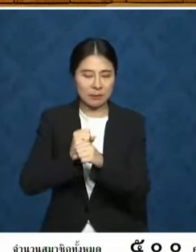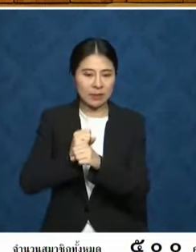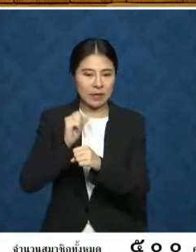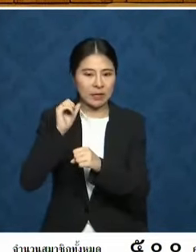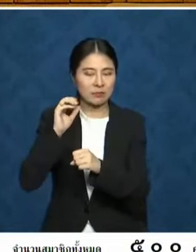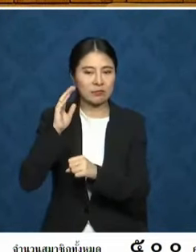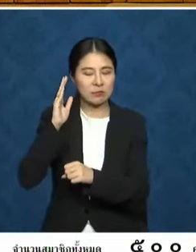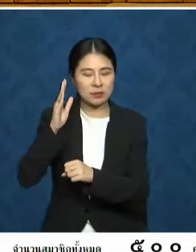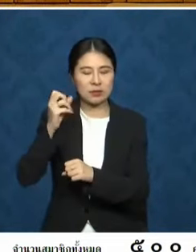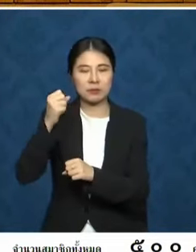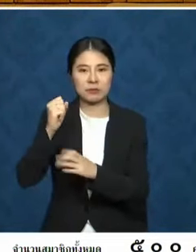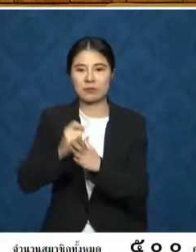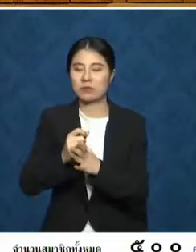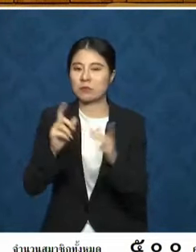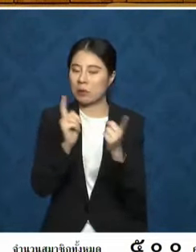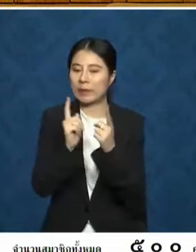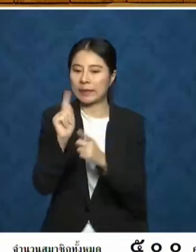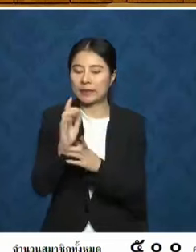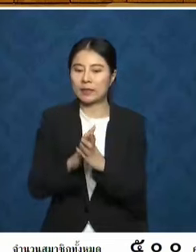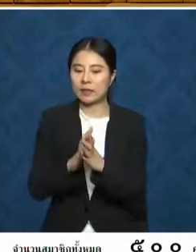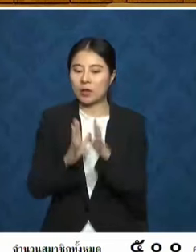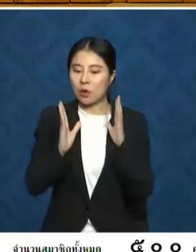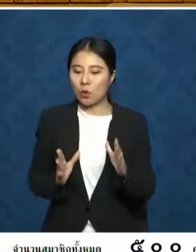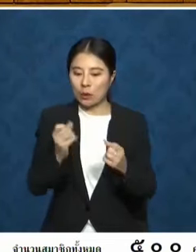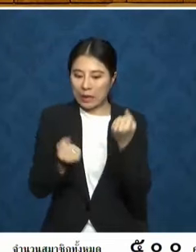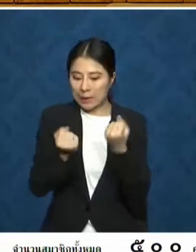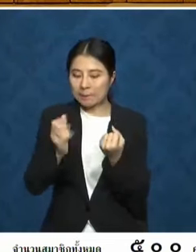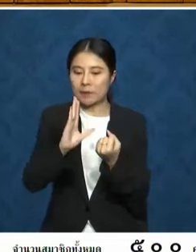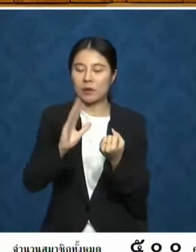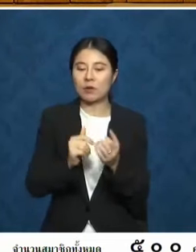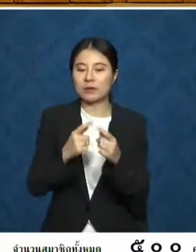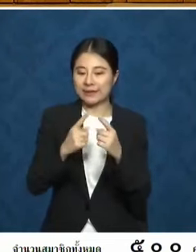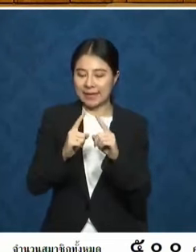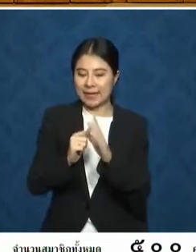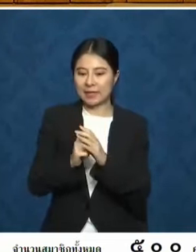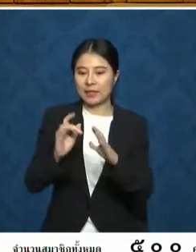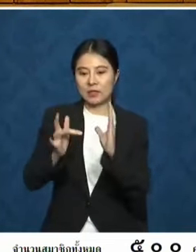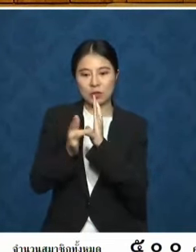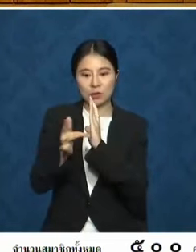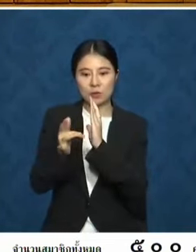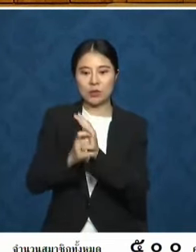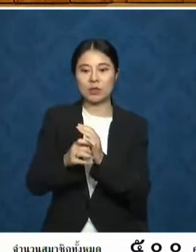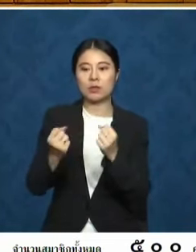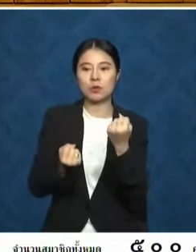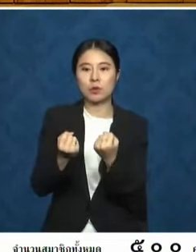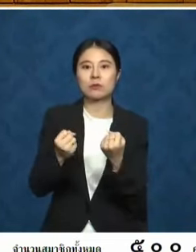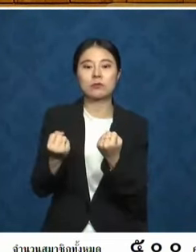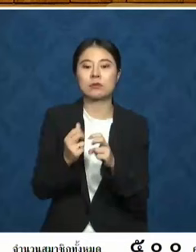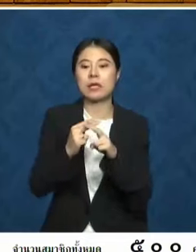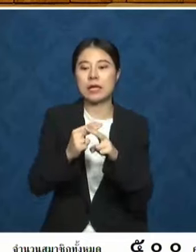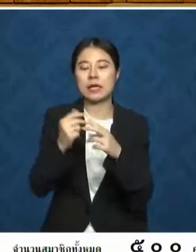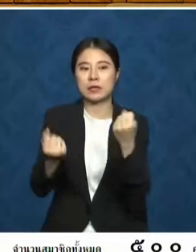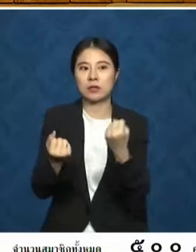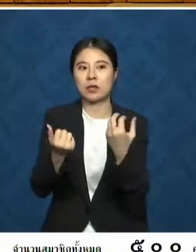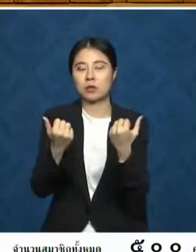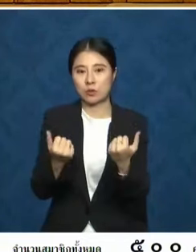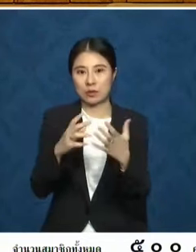พร้อม ต้องมีการสรางอุตสาหกรมด้านนี้ไม่ใช่นั้น เราอมพอร์ตอย่เดียวเลยครับดันั้นตอนนี้ สวัทชอย เองก็ร่